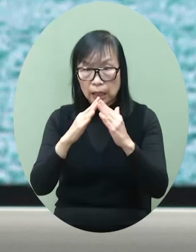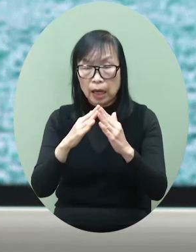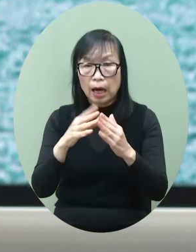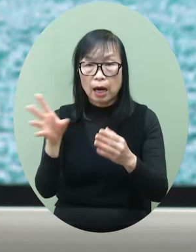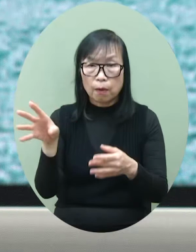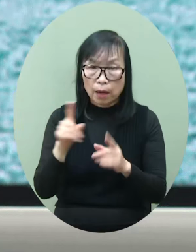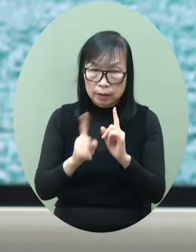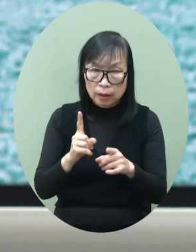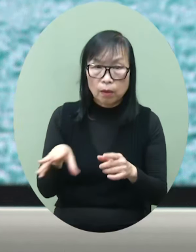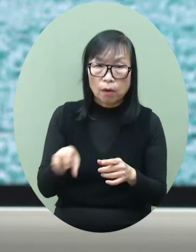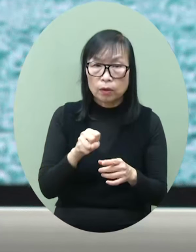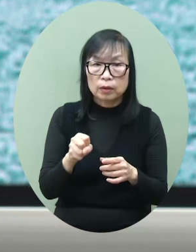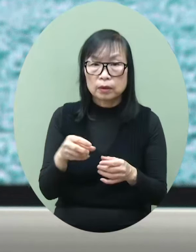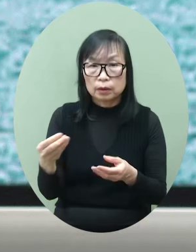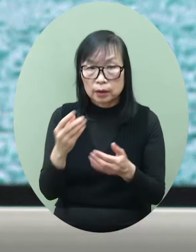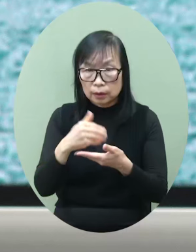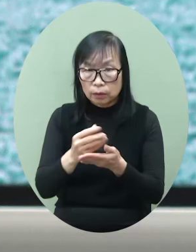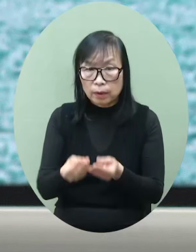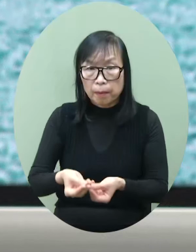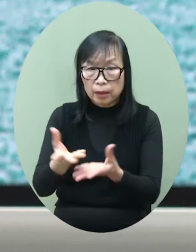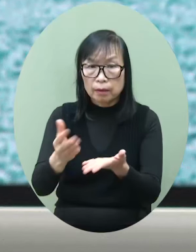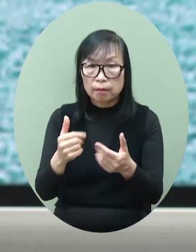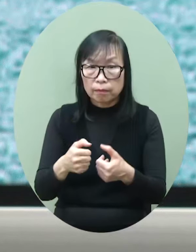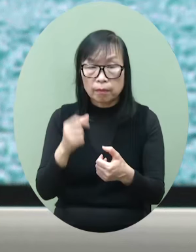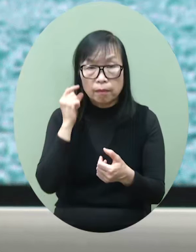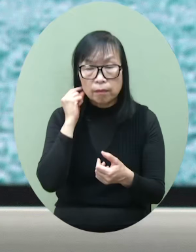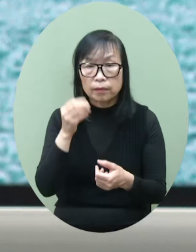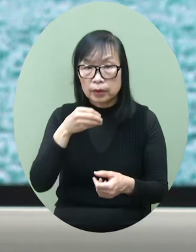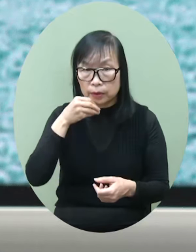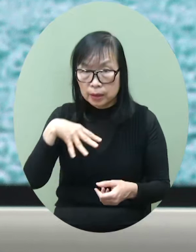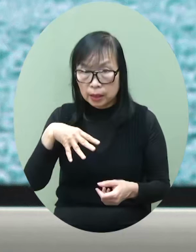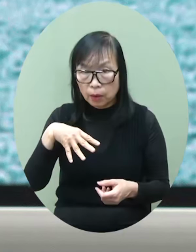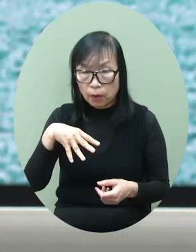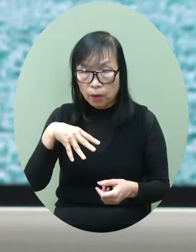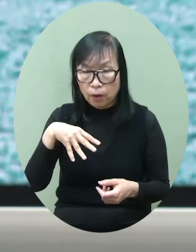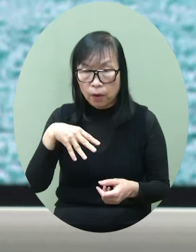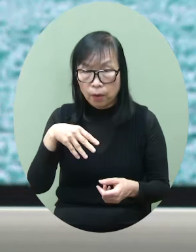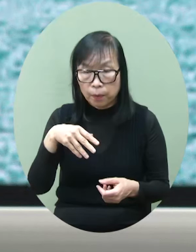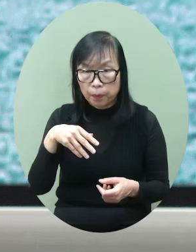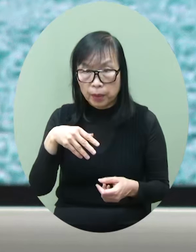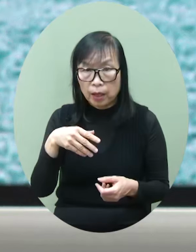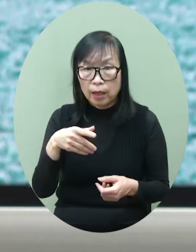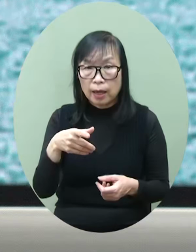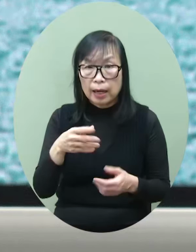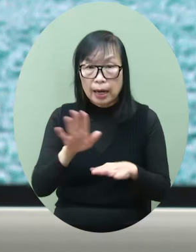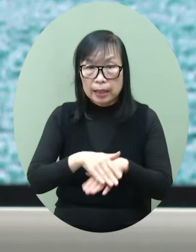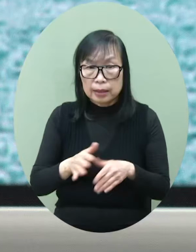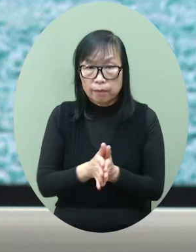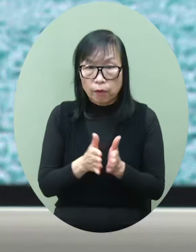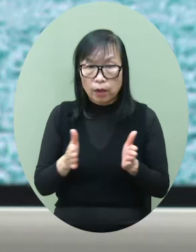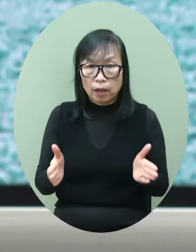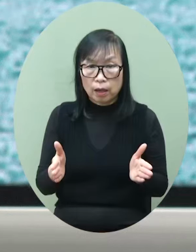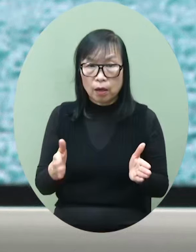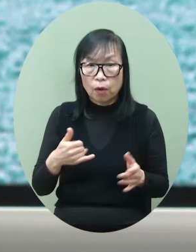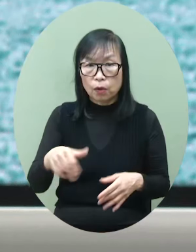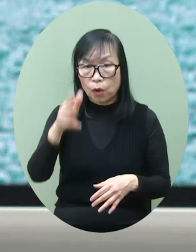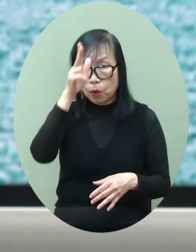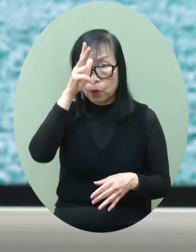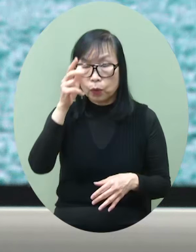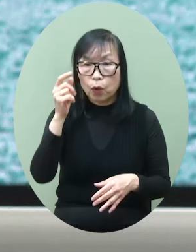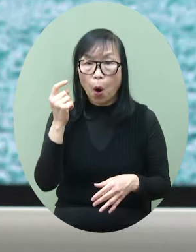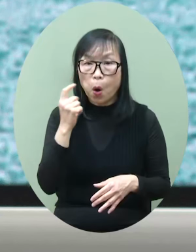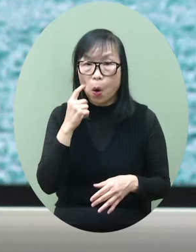給太太另外就是曾經在…都是前復期去過觀塘的